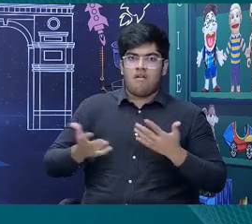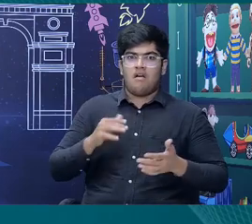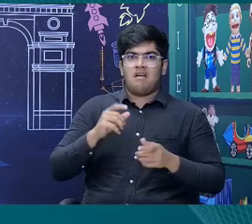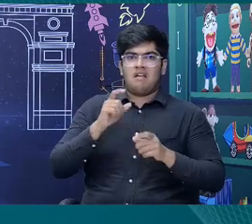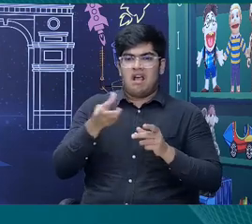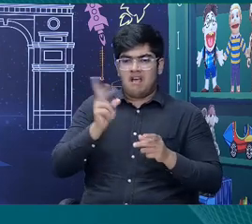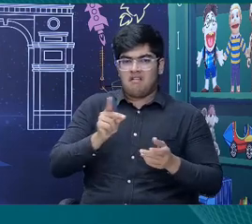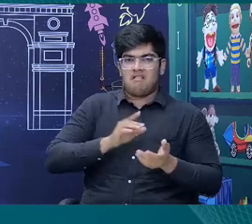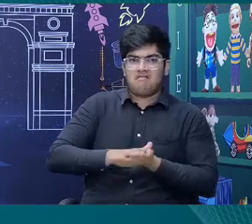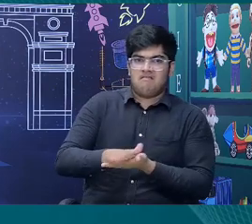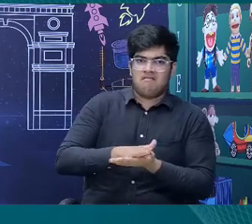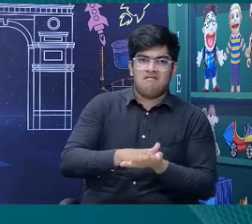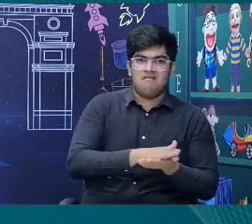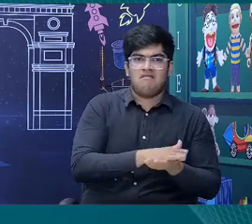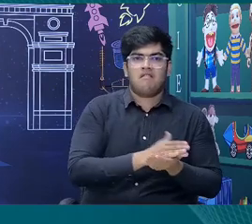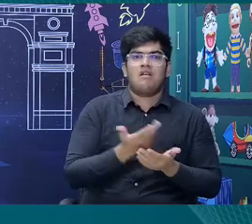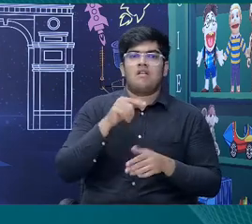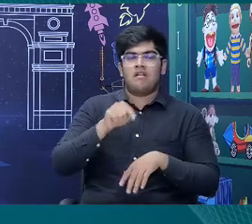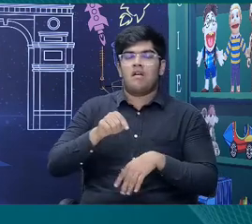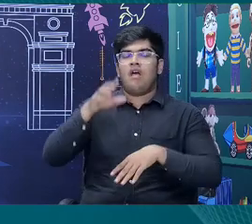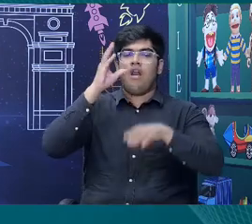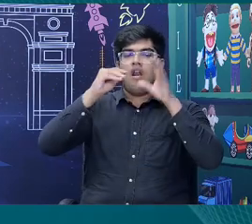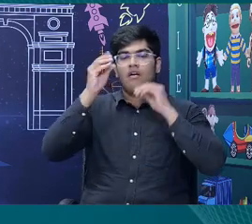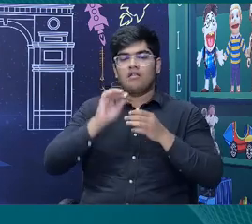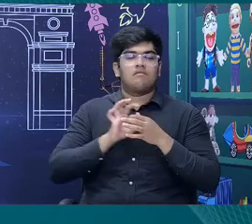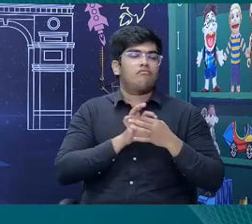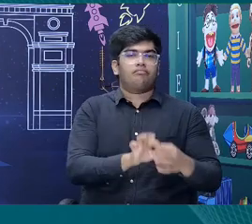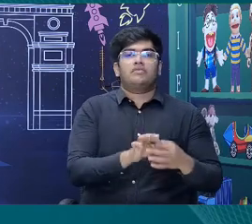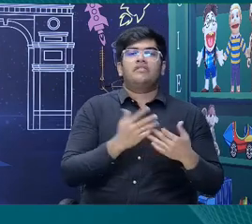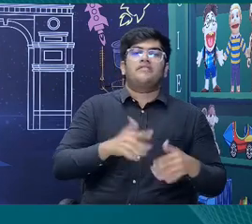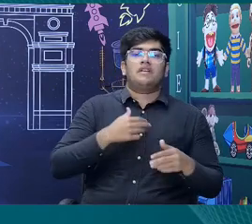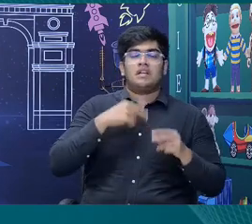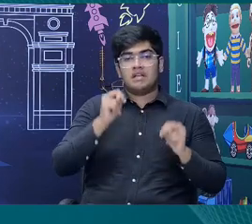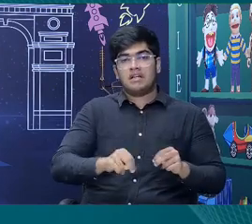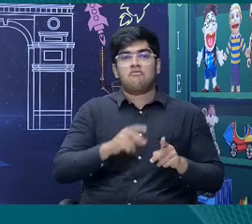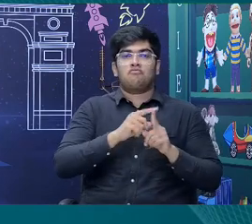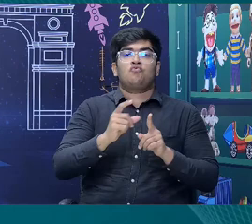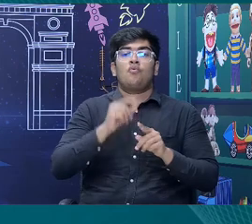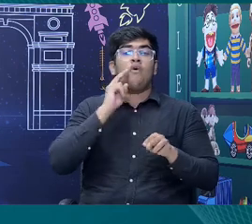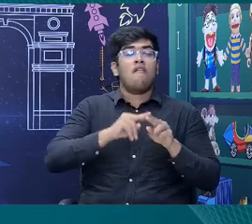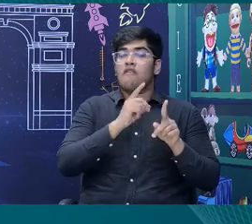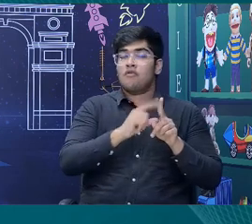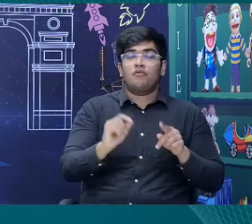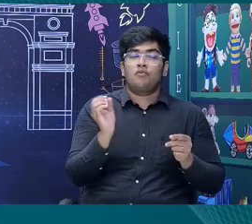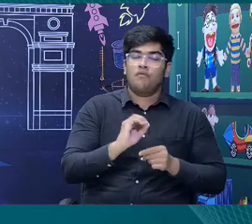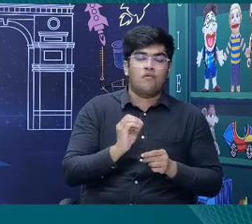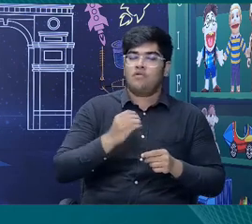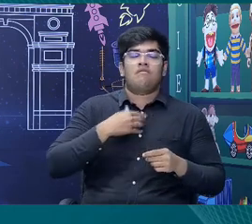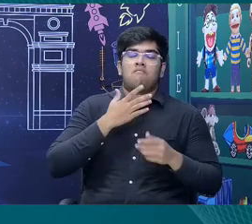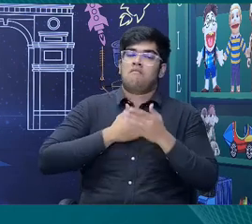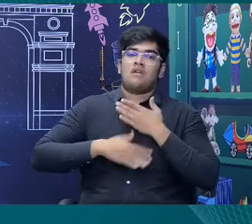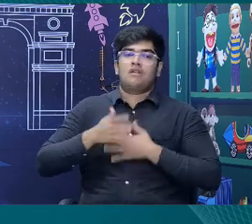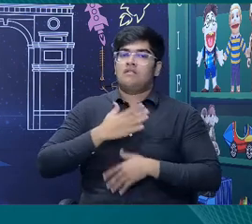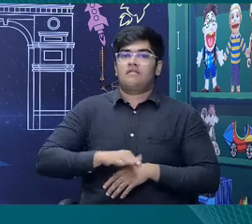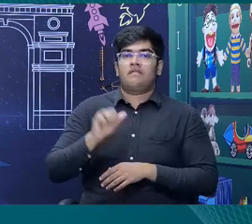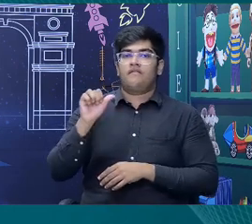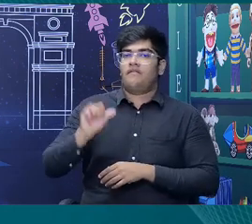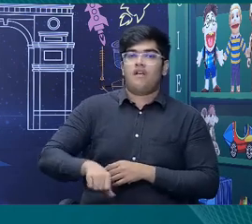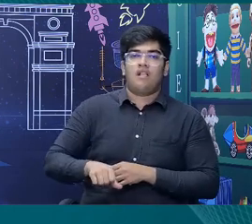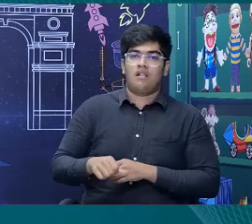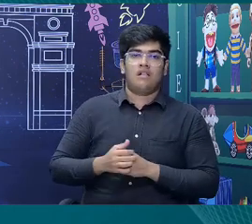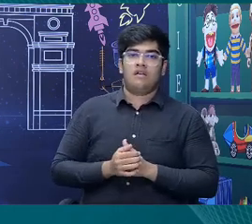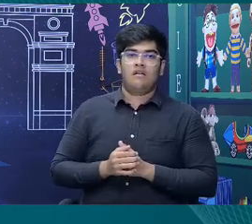रहे हैं क्लीनिंग कर रहे हैं उसमें क्या है हमारी लर्निंग वैसी हो गई है कि हमको ये काम अगर हम नहीं करेंगे तो हमें शांति नहीं मिलेगी वी कैन नॉट डू